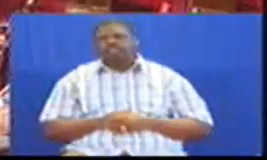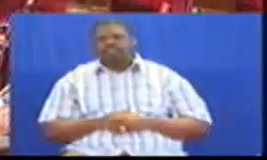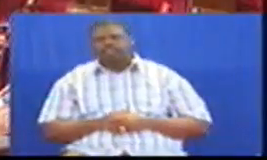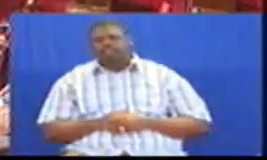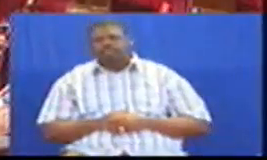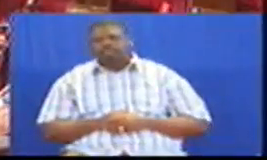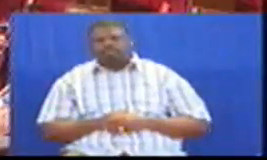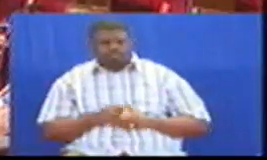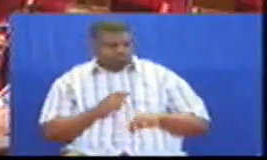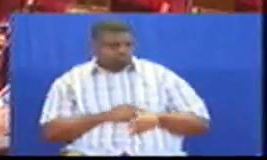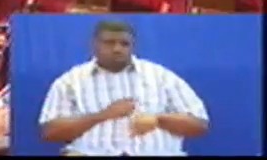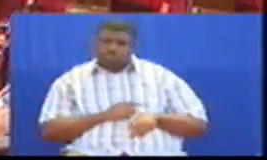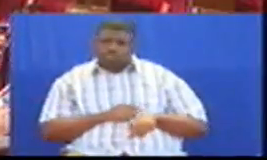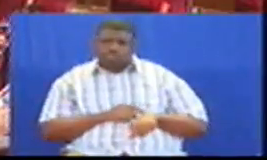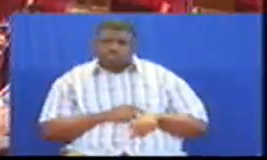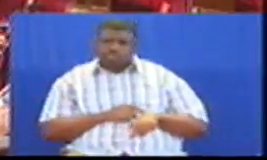Kwa sababu ya muda,